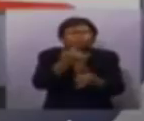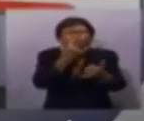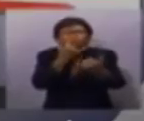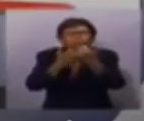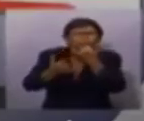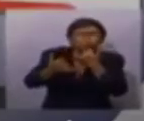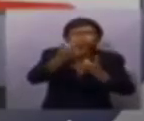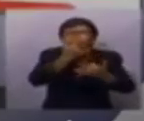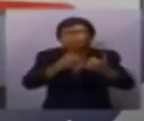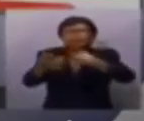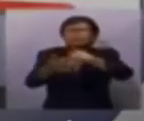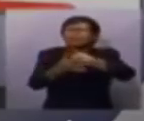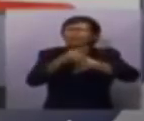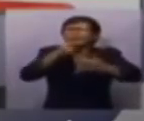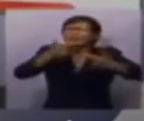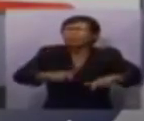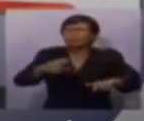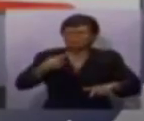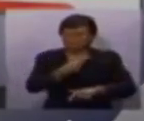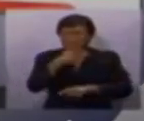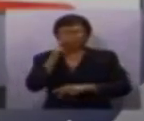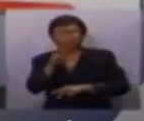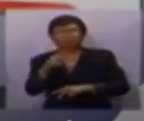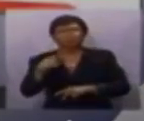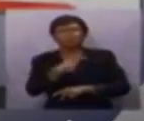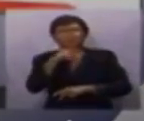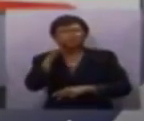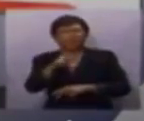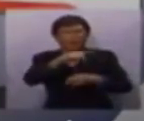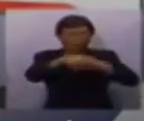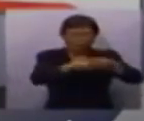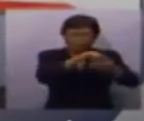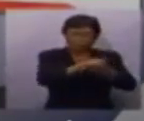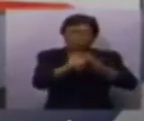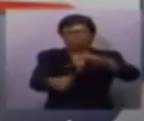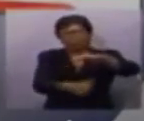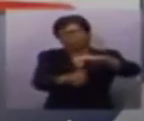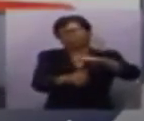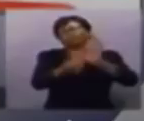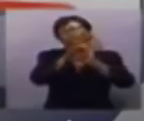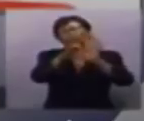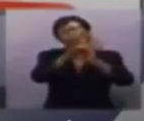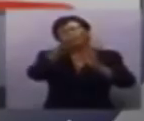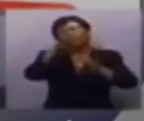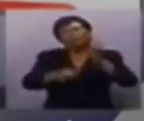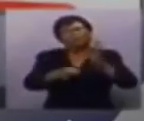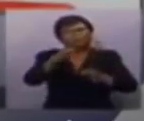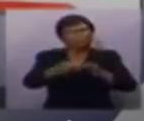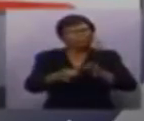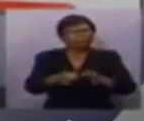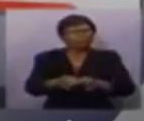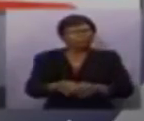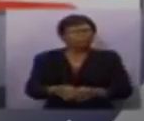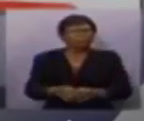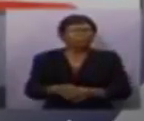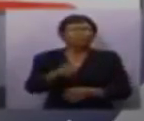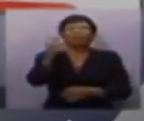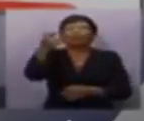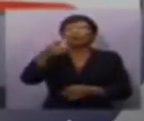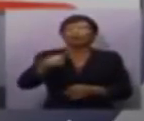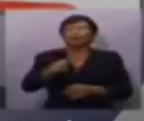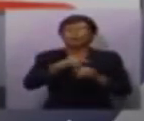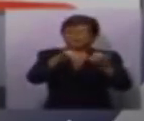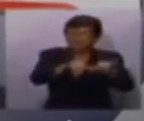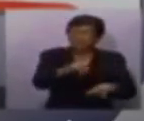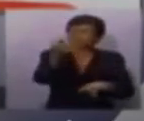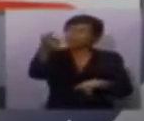kesilapan-kesilapan teknikal ini tidak berlaku? Kerana ada kita lihat di mana soal perkara yang asas seperti kalau nak bertanding satu DUN itu, kita mestilah